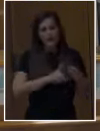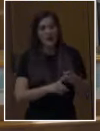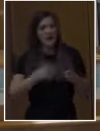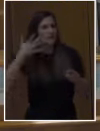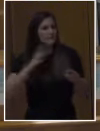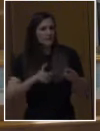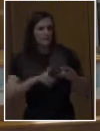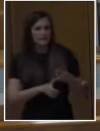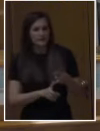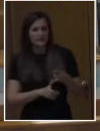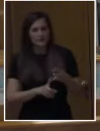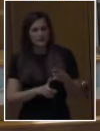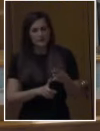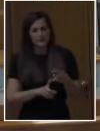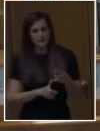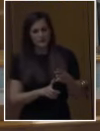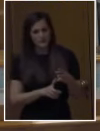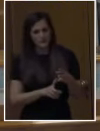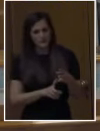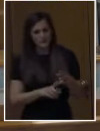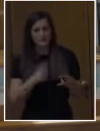Γεωργία.